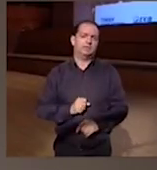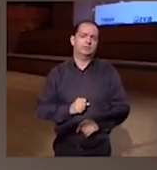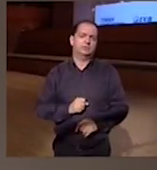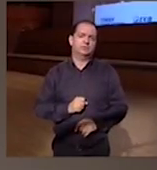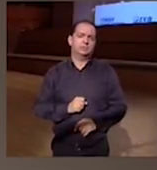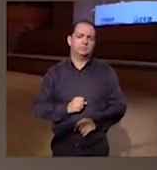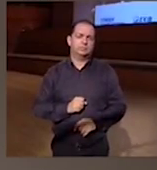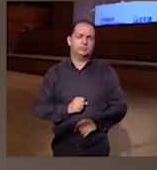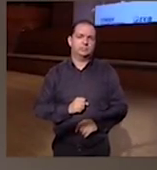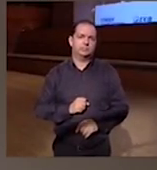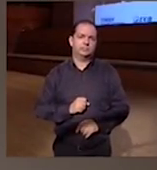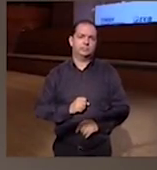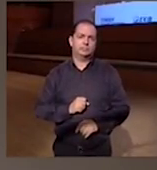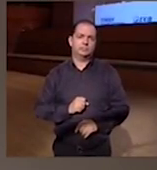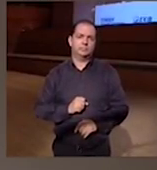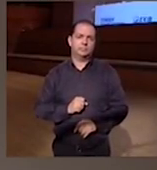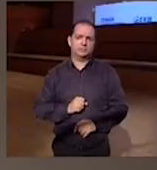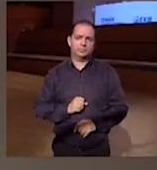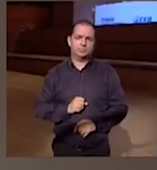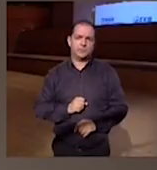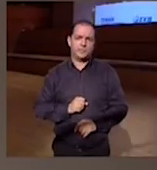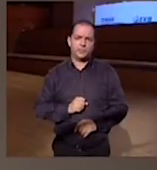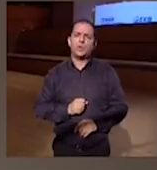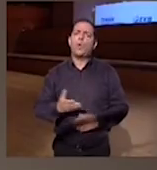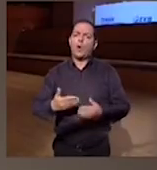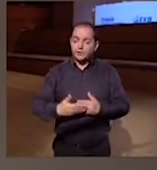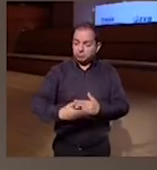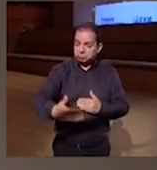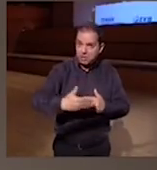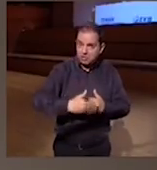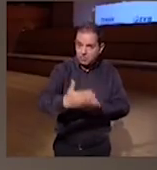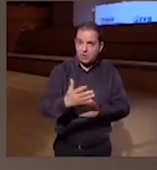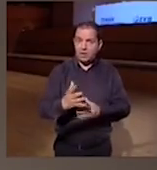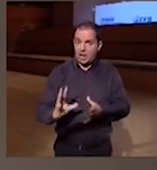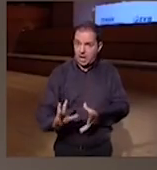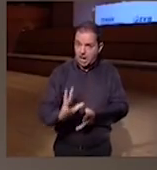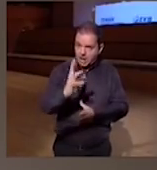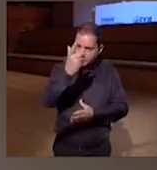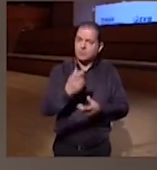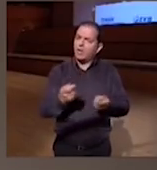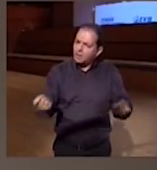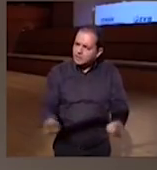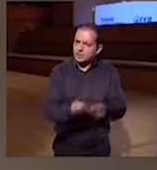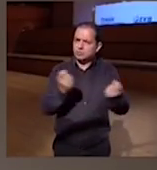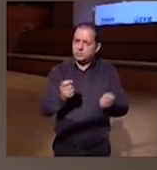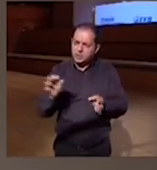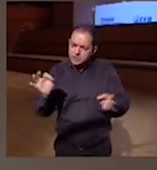τα αξιοποιήσουμε και αυτά τα περιθώρια με υπευθυνότητα και